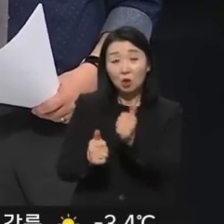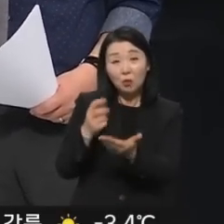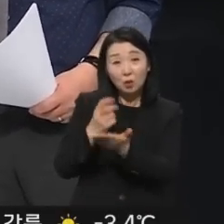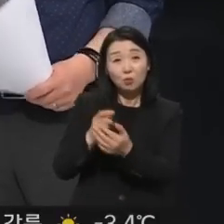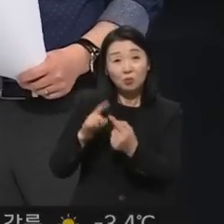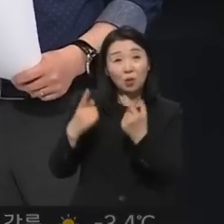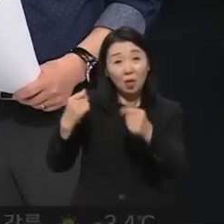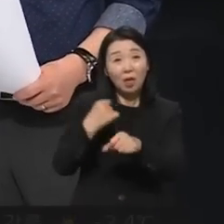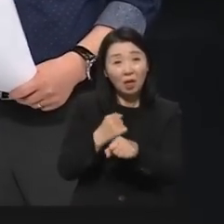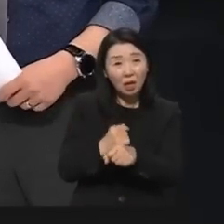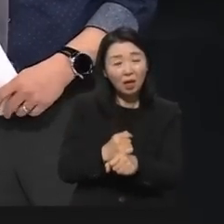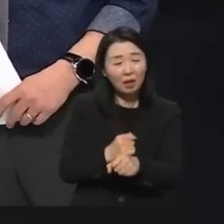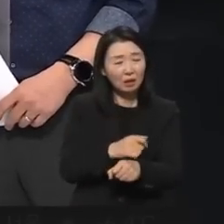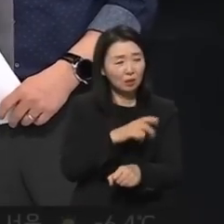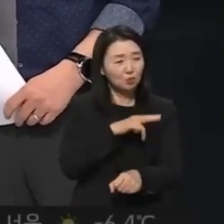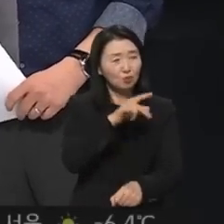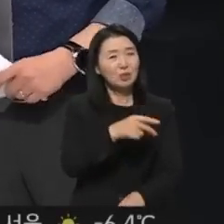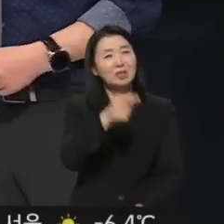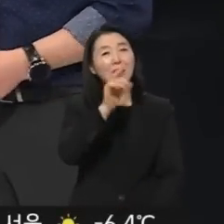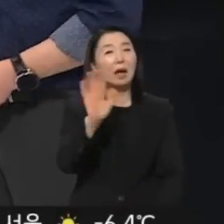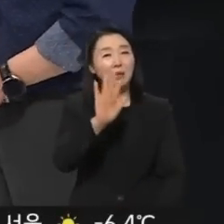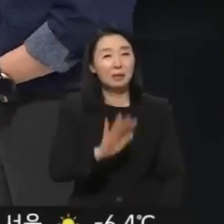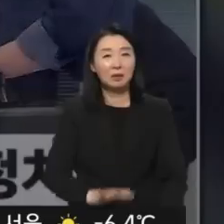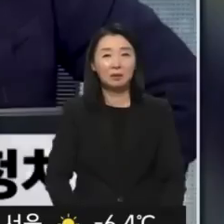전 의원이 1등은 아니라는 겁니다.